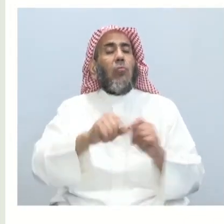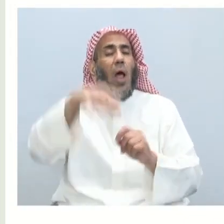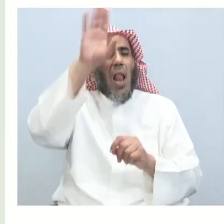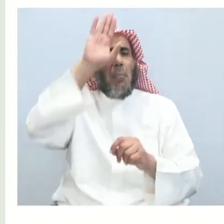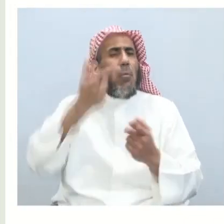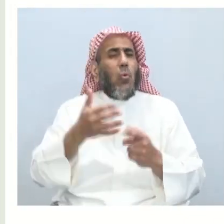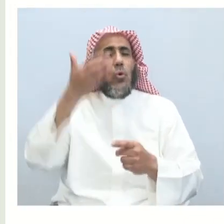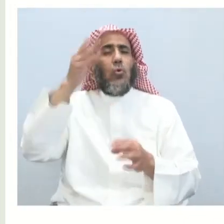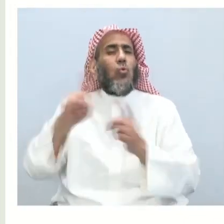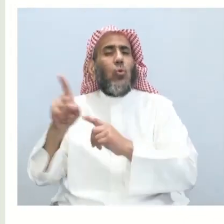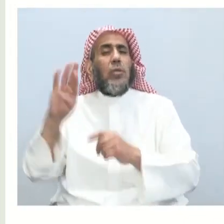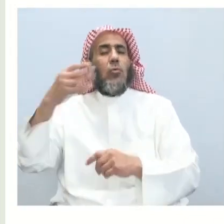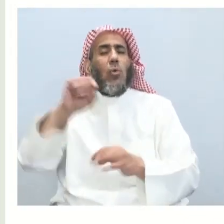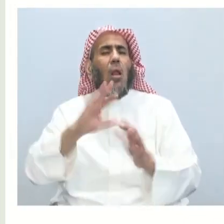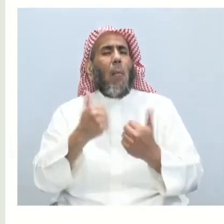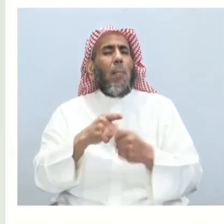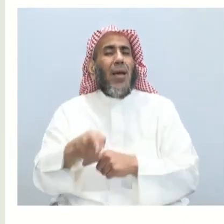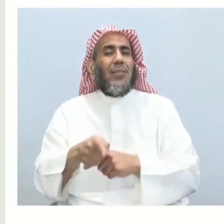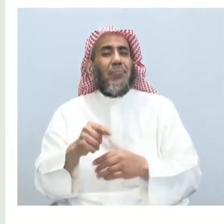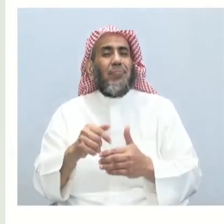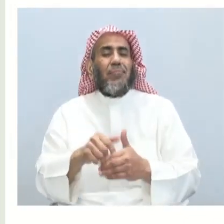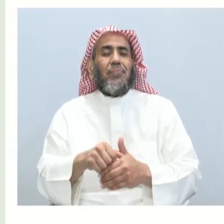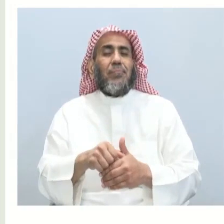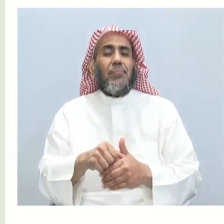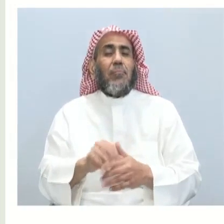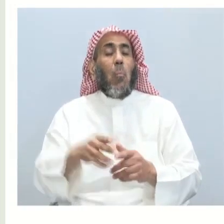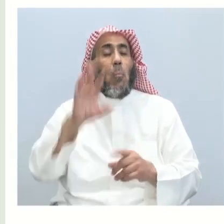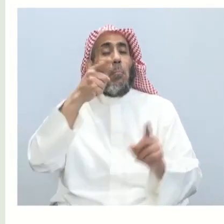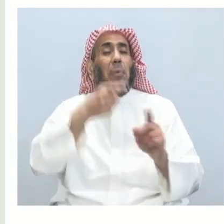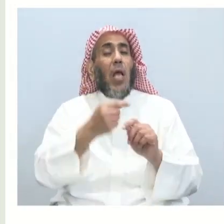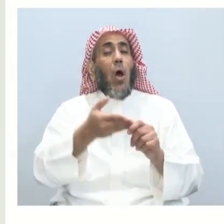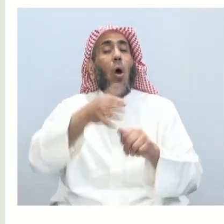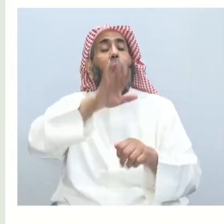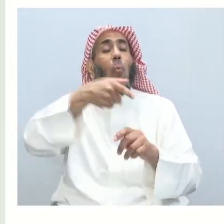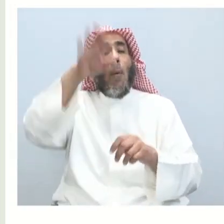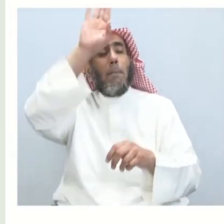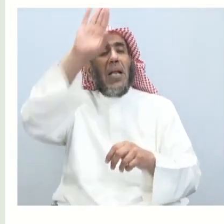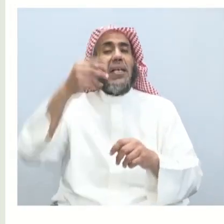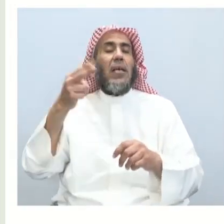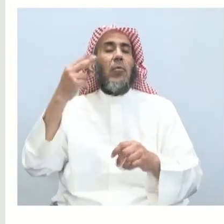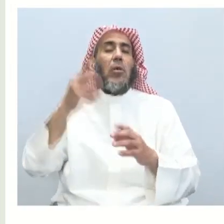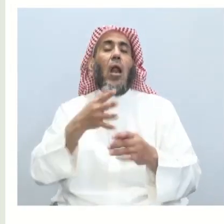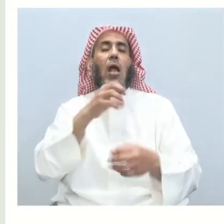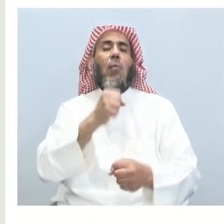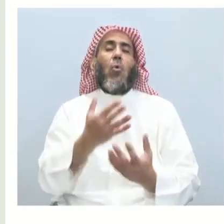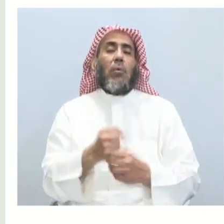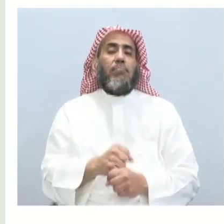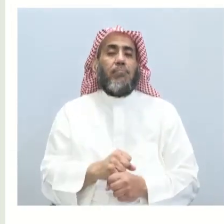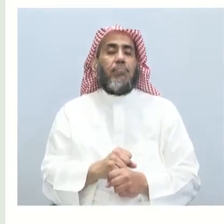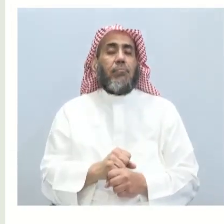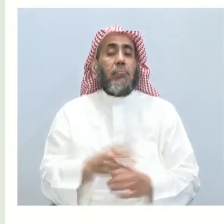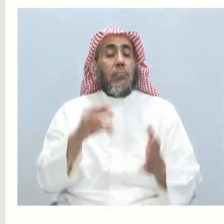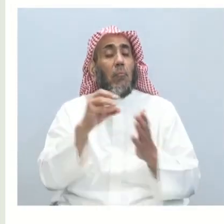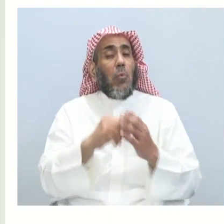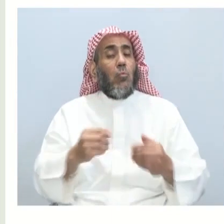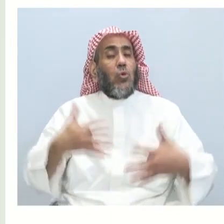انه ايضا انه لم ياتي يعني الا من يعني مدح ايضا والد الملك عبد العزيز رحمه رحمه الله هنا مضمون